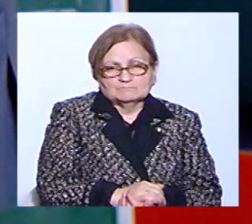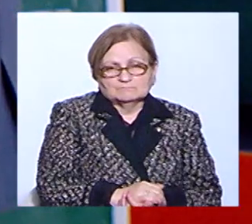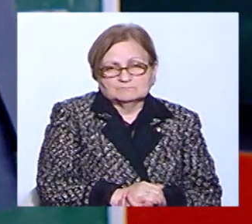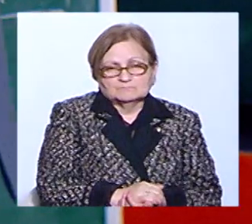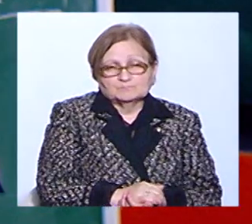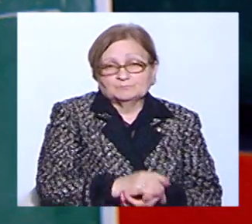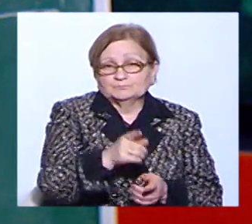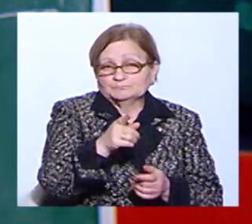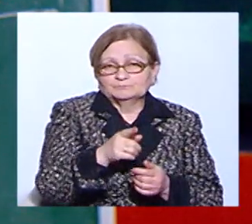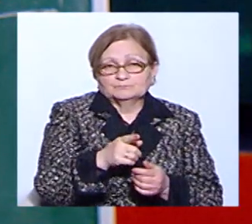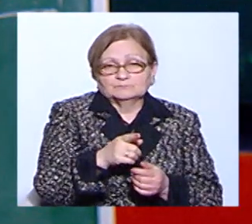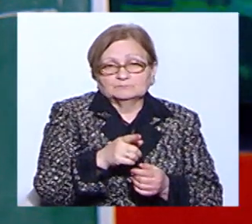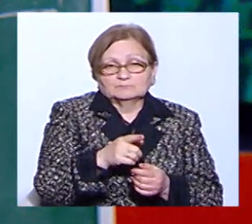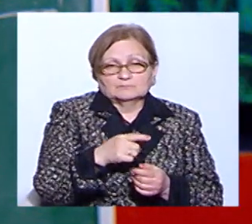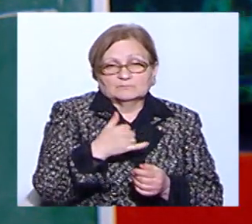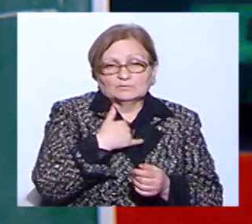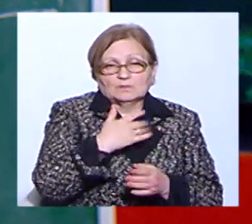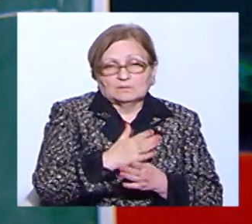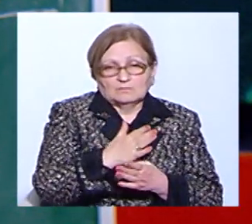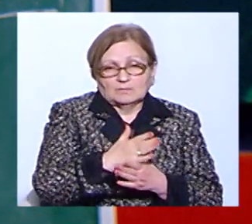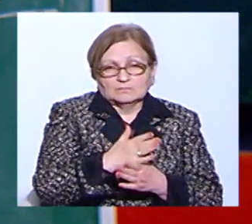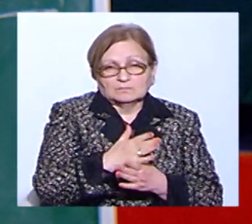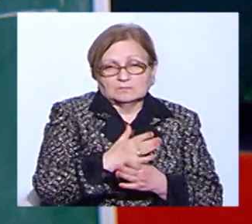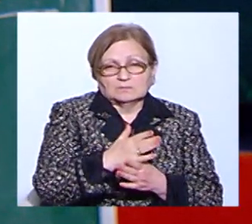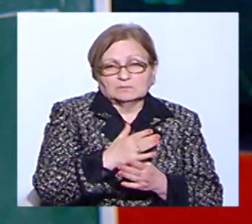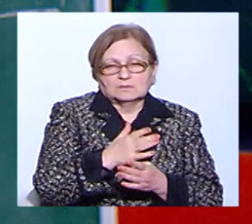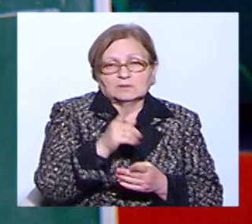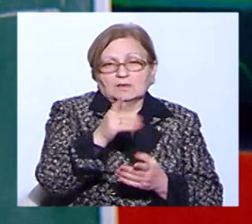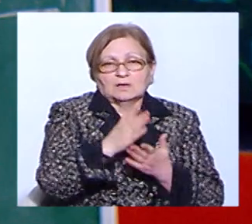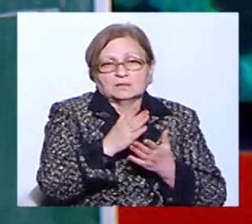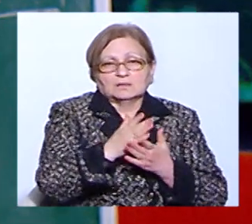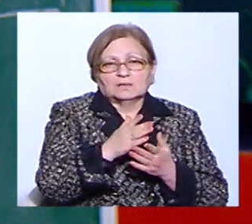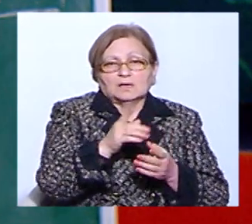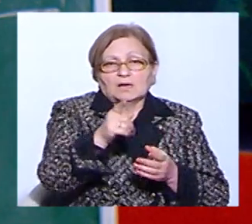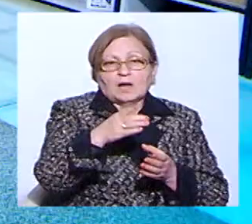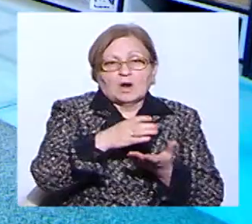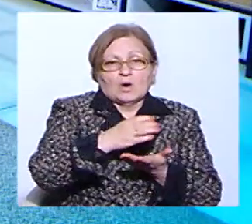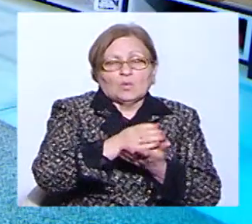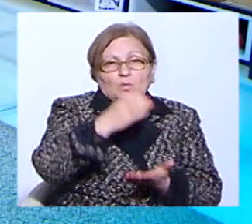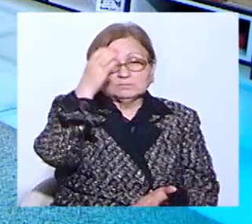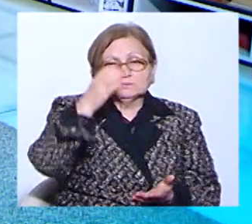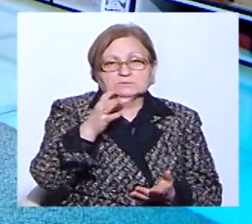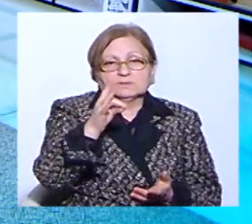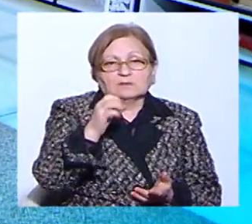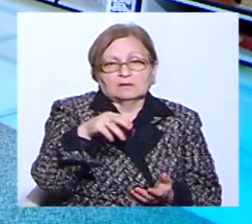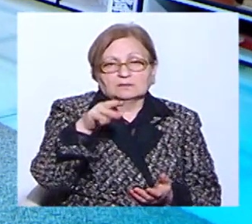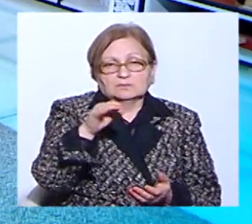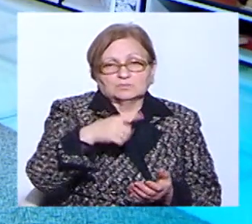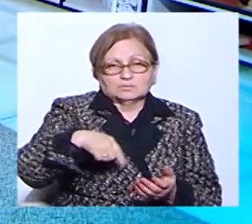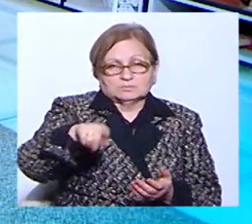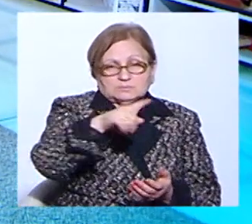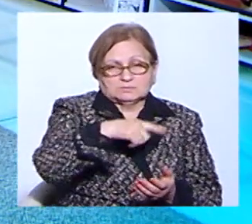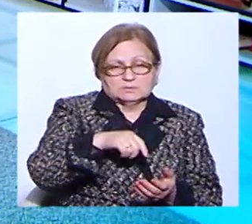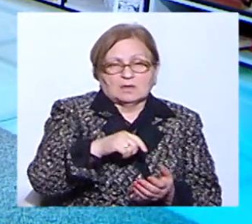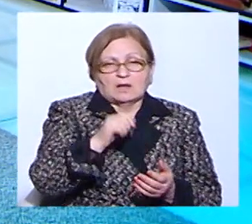ესეთ ფიგურას, სადაც ჩვენ გვაქვს კონუსის რადიუსი, კონუსის რადიუსი, აი ეს CB და